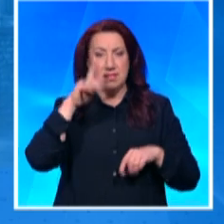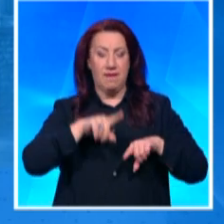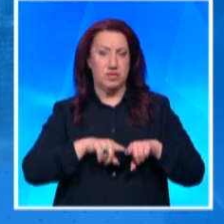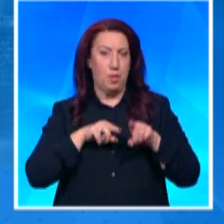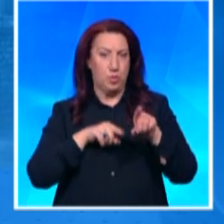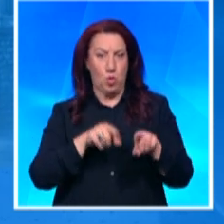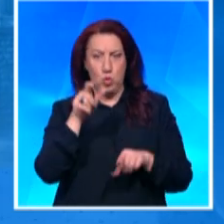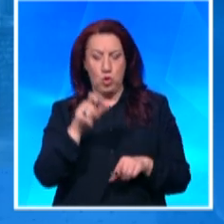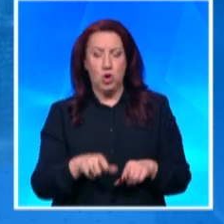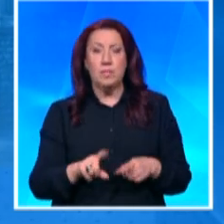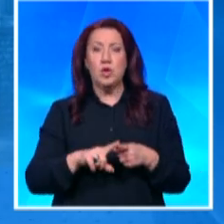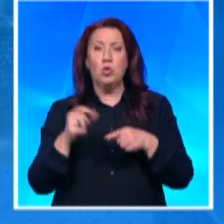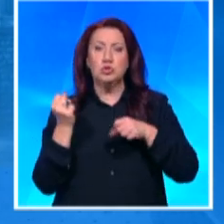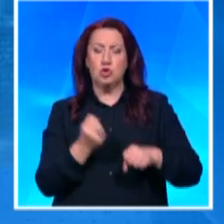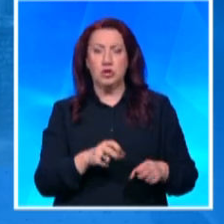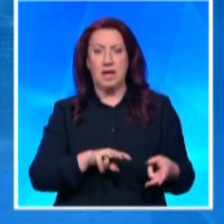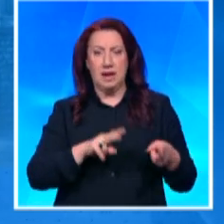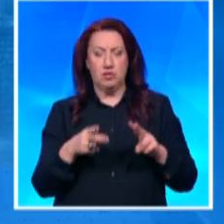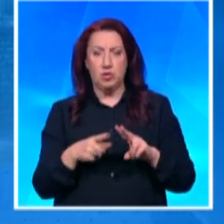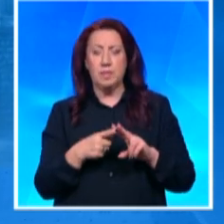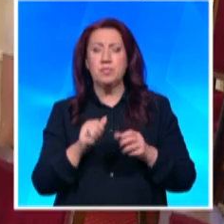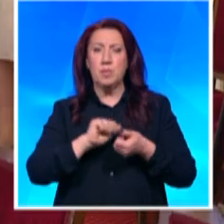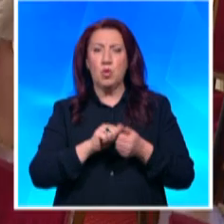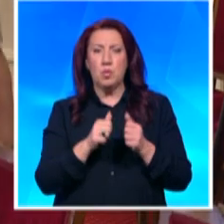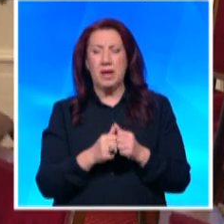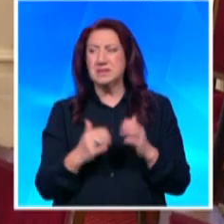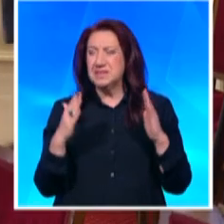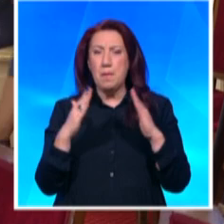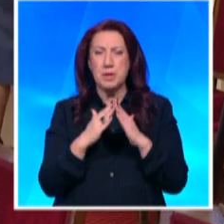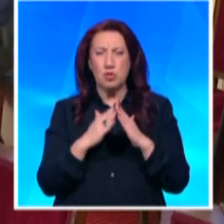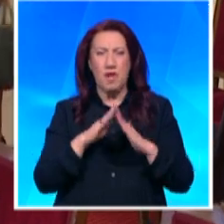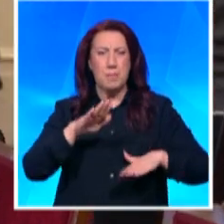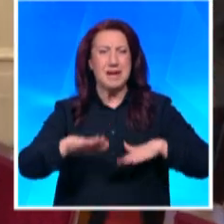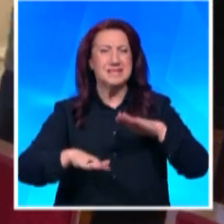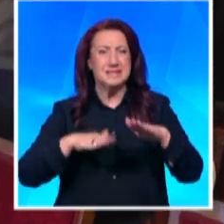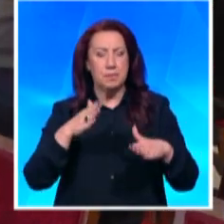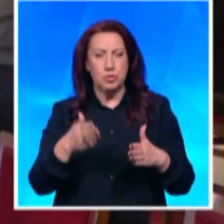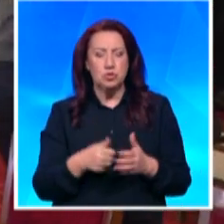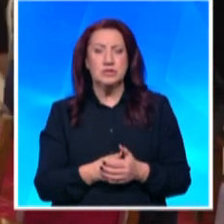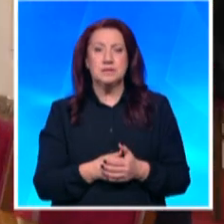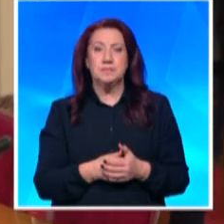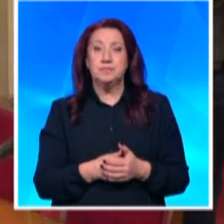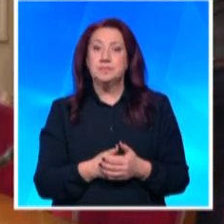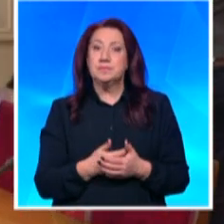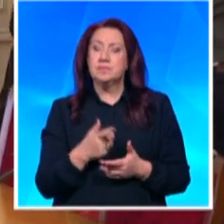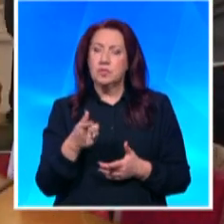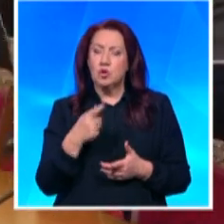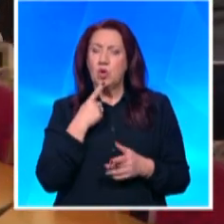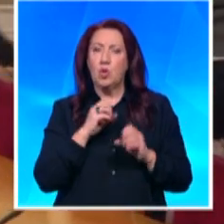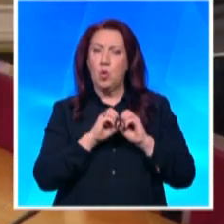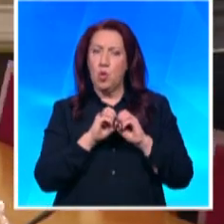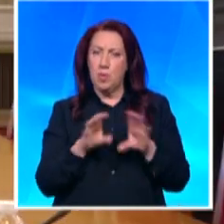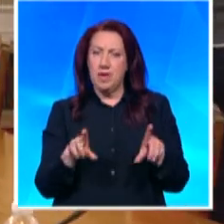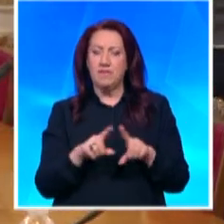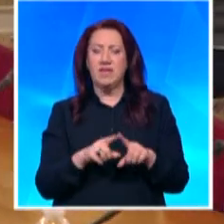конституционна реформа, борба с битовата престъпност и войната по пътищата. Габриел обяви началото на цикъл от срещи с другите партии. Още